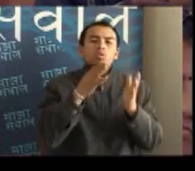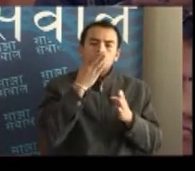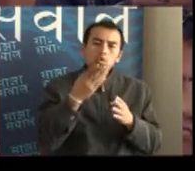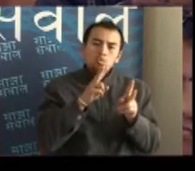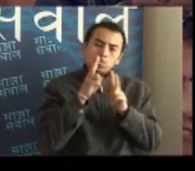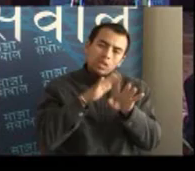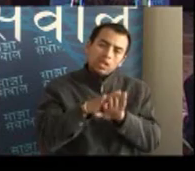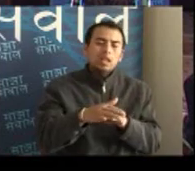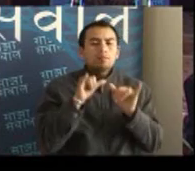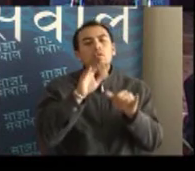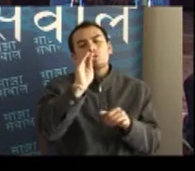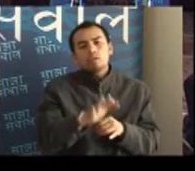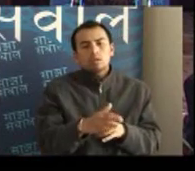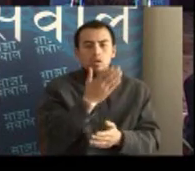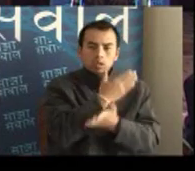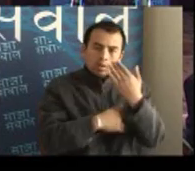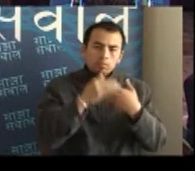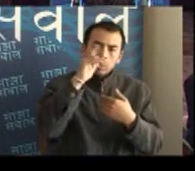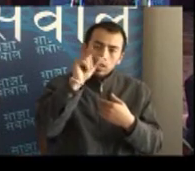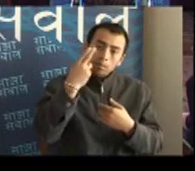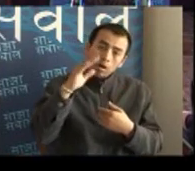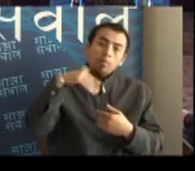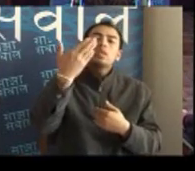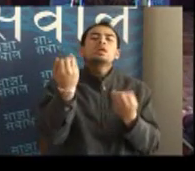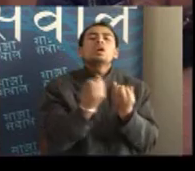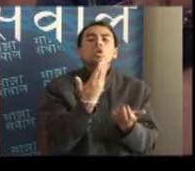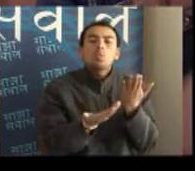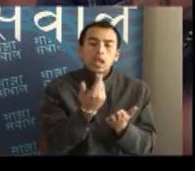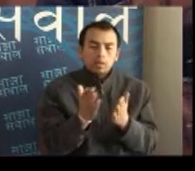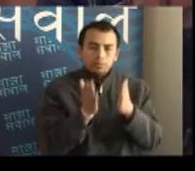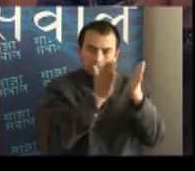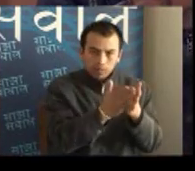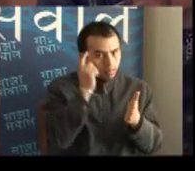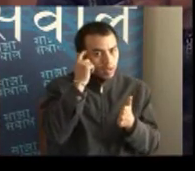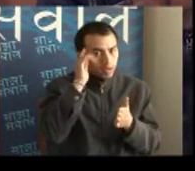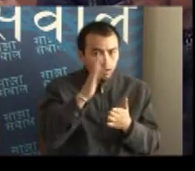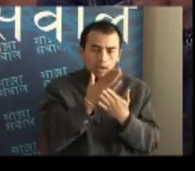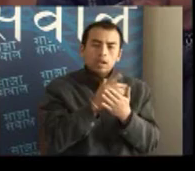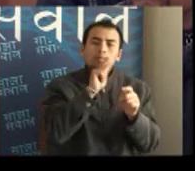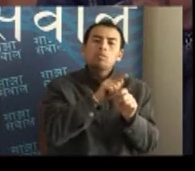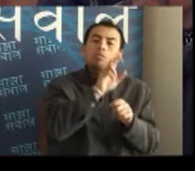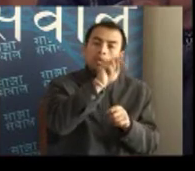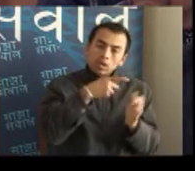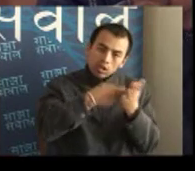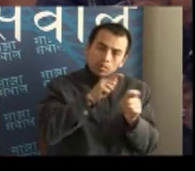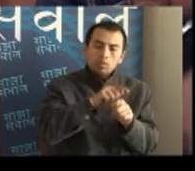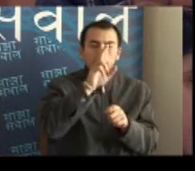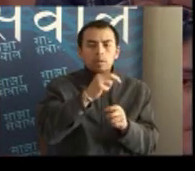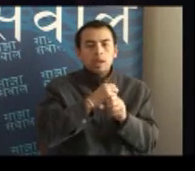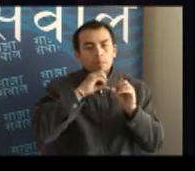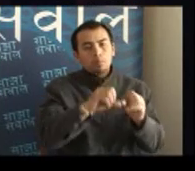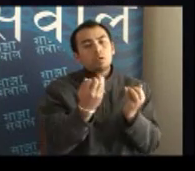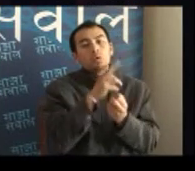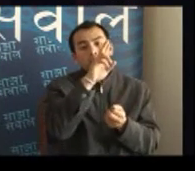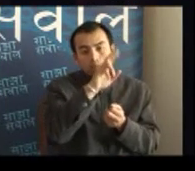थुप्रै कुराहरू छन्। त्यसैले अपाङ्गता भइसकेपछि के गर्ने, एउटा बेग्लै किसिमको सोच लिएर आउनुपर्छ, कार्यक्रम लिएर आउनुपर्छ, नीतिदेखि कार्यान्वयनसम्म जानुपर्छ